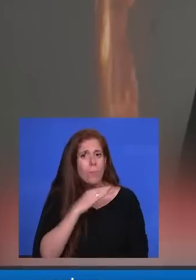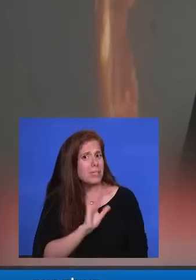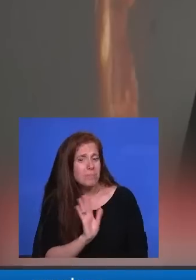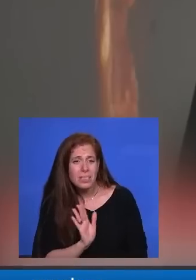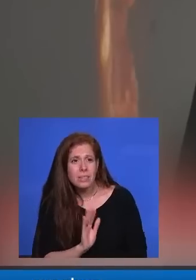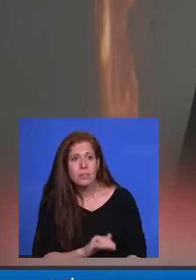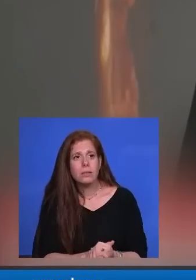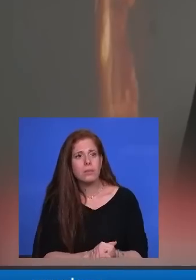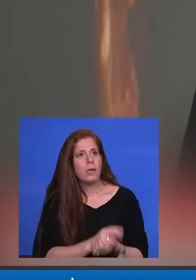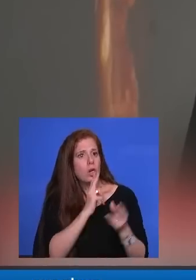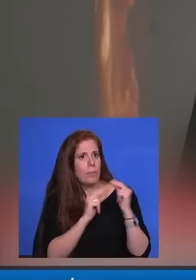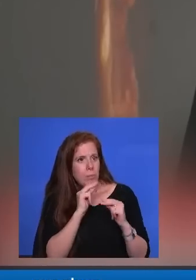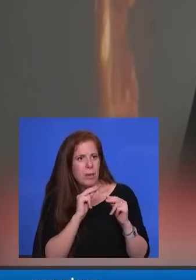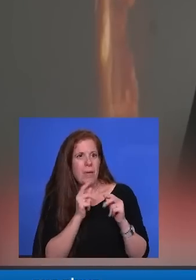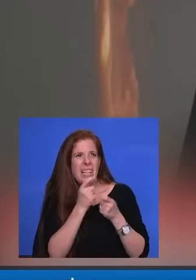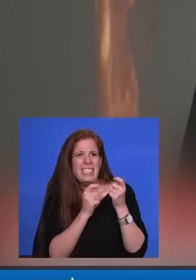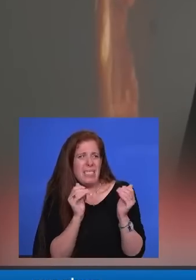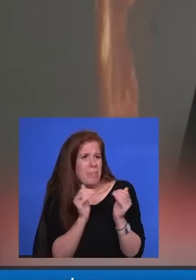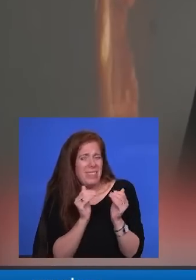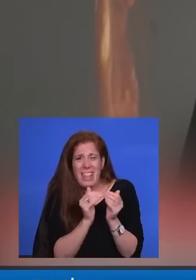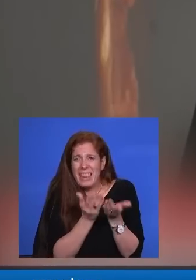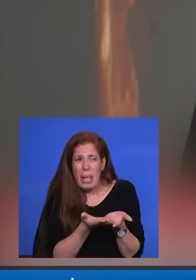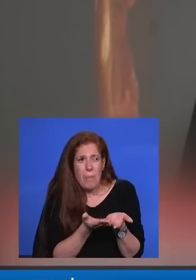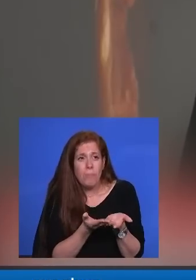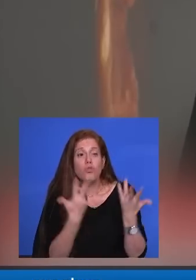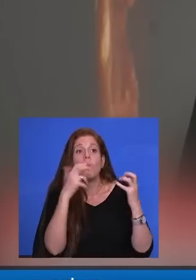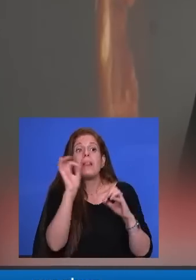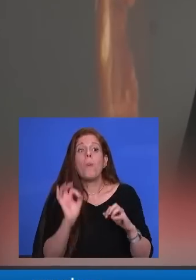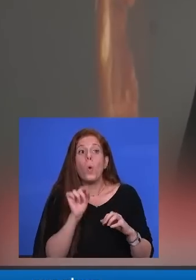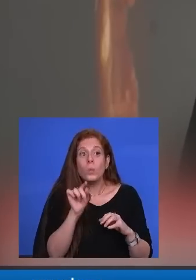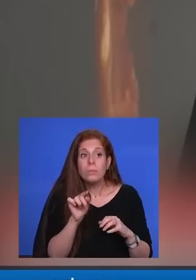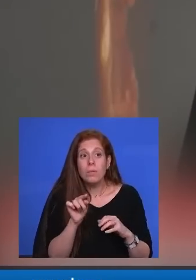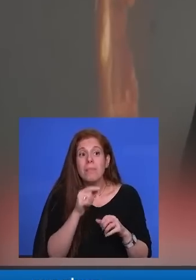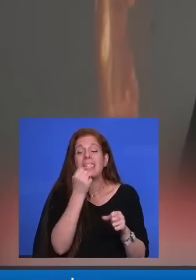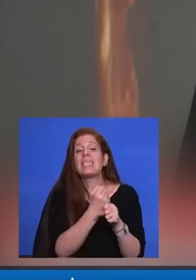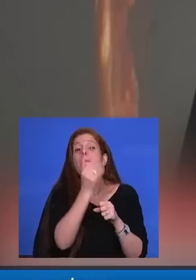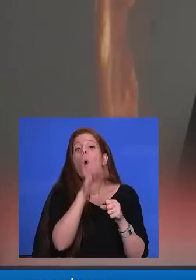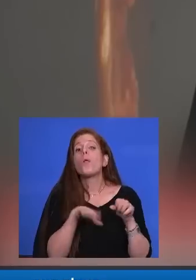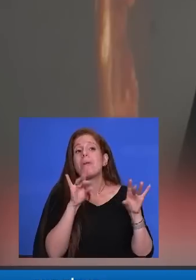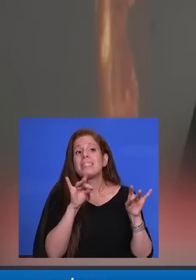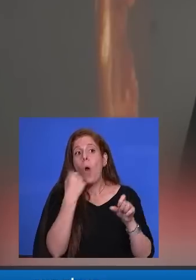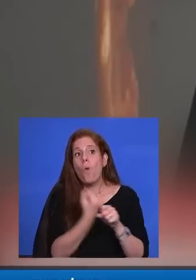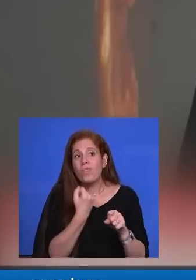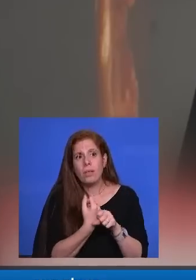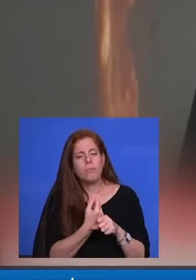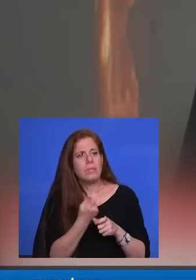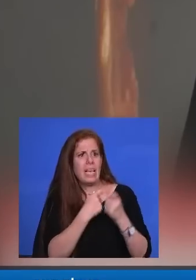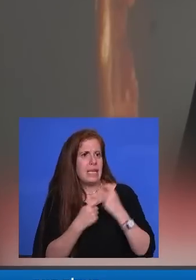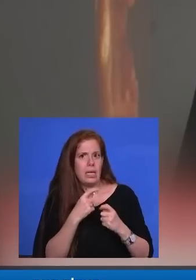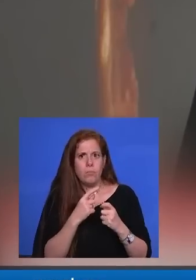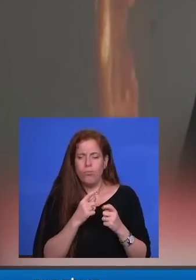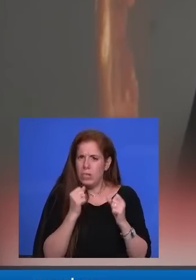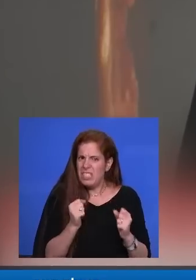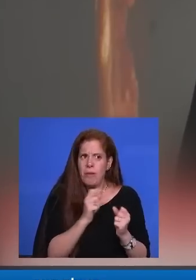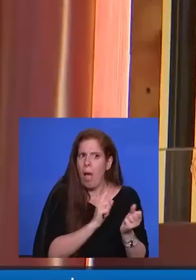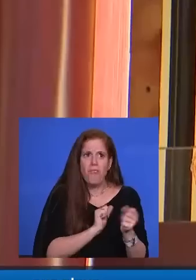are talking about are really small businesses. 80% have fewer than 10 employees. They're solid businesses that have never complained, but they are being